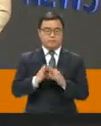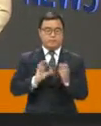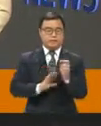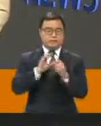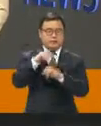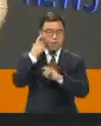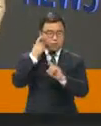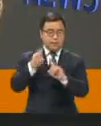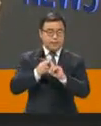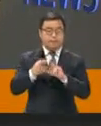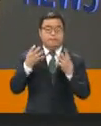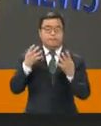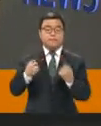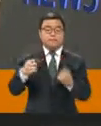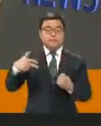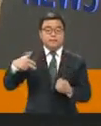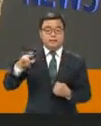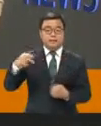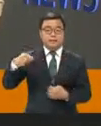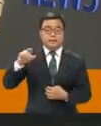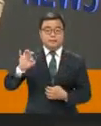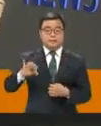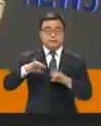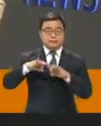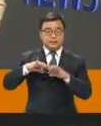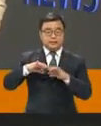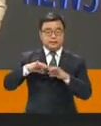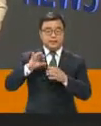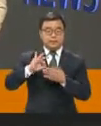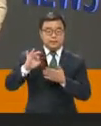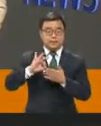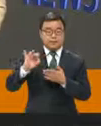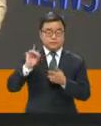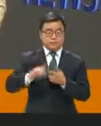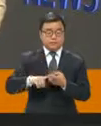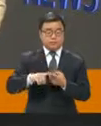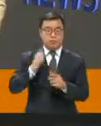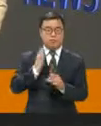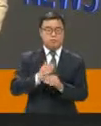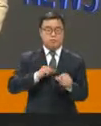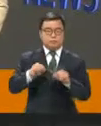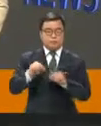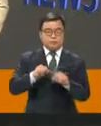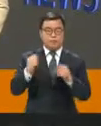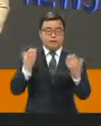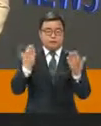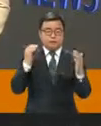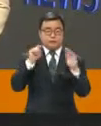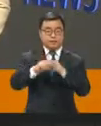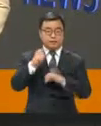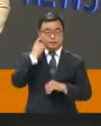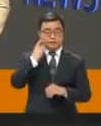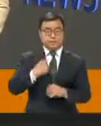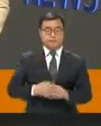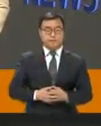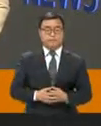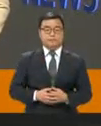재생에너지 연구를 중심으로 도시에너지의 중추 역할을 하고 있는 라이어슨 대학. 그 교육 현장을 직접 만나보시죠.